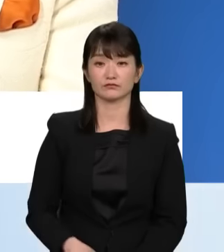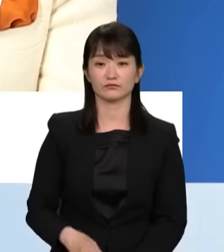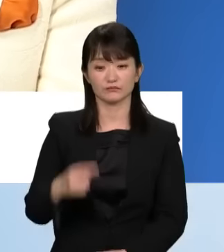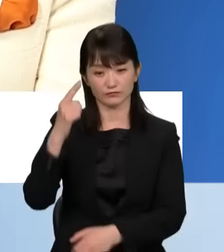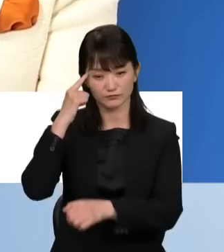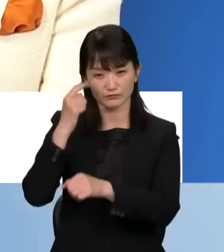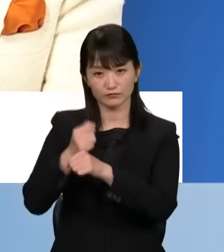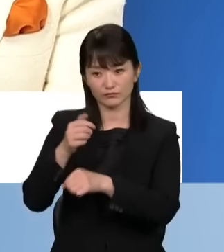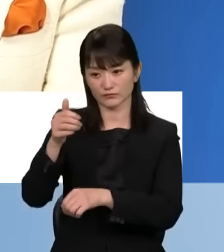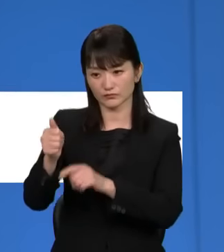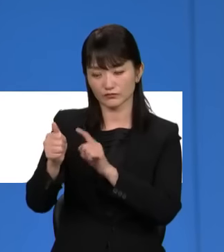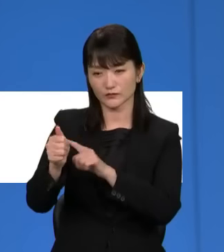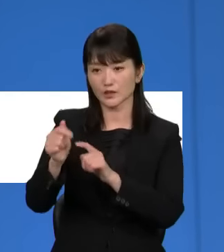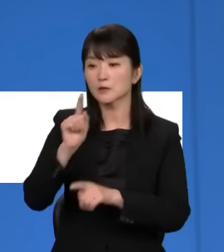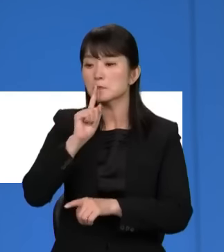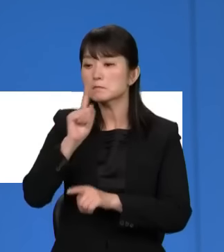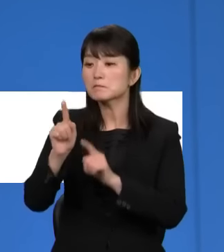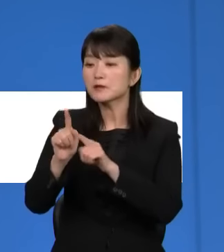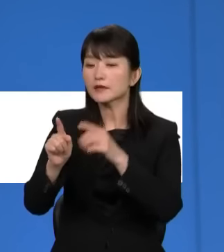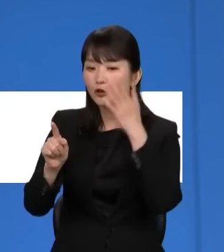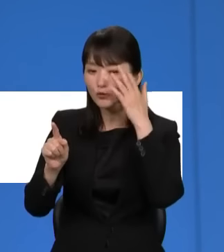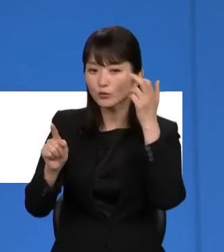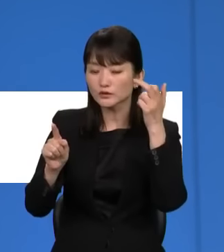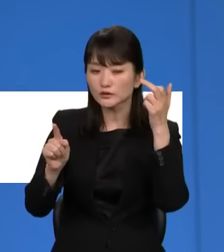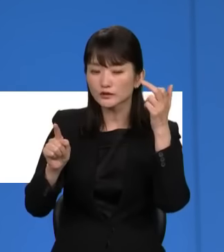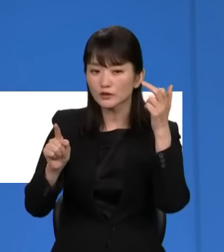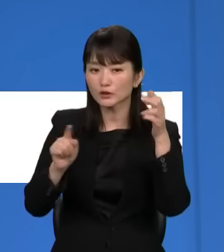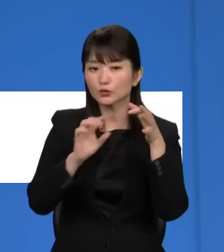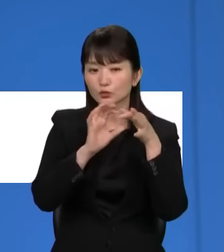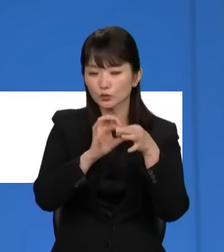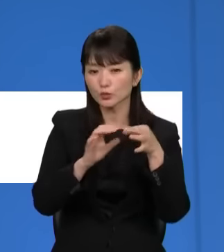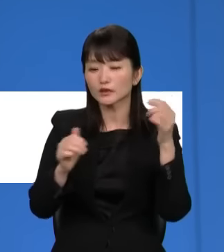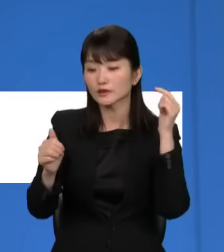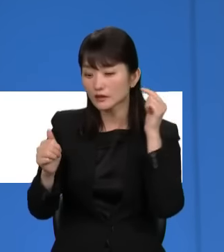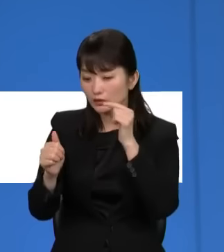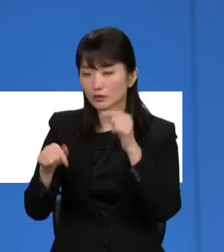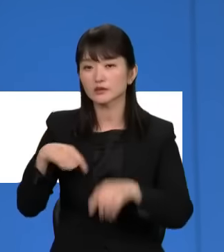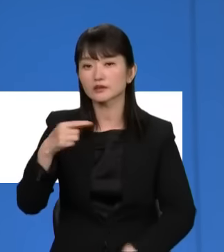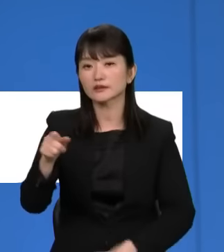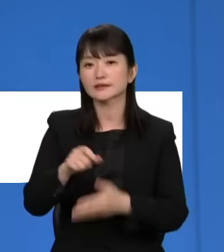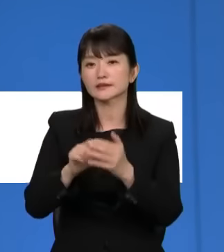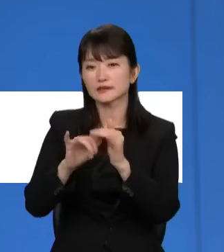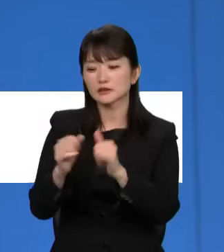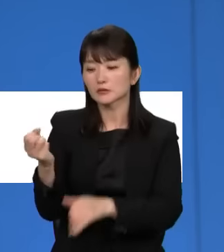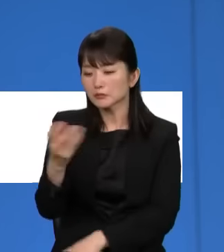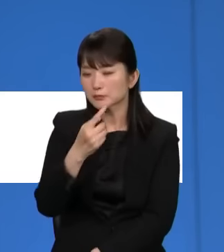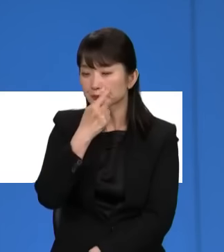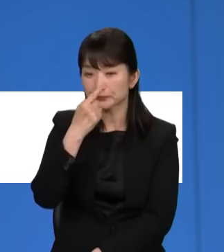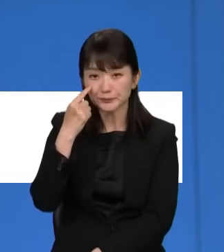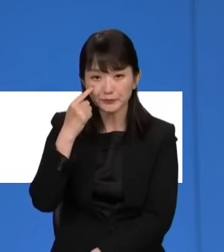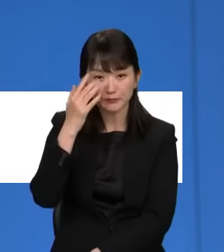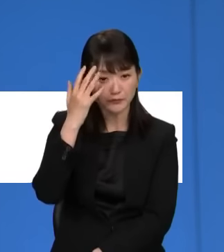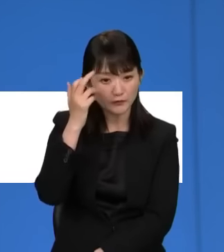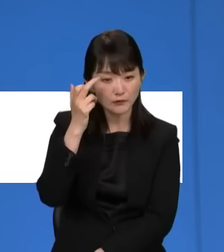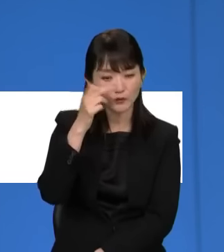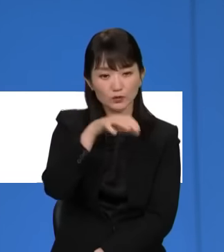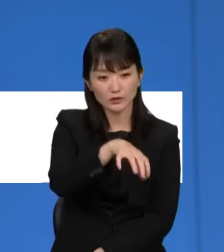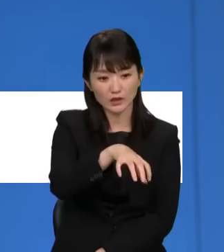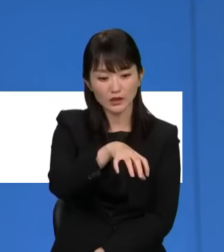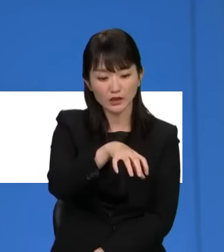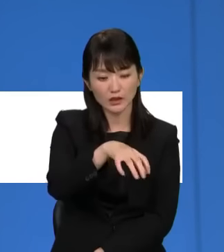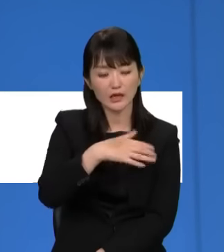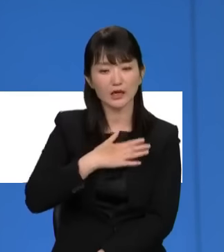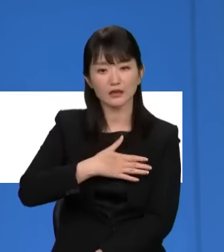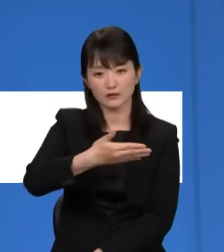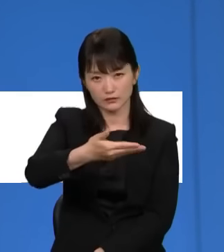받았다라고 했고요 그 후로도 뭐 몇몇 기자들에게 확인해 보면은 또 용산에서 소수를 준